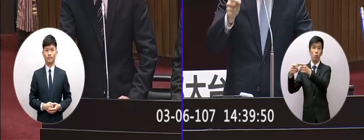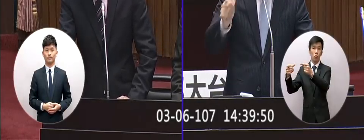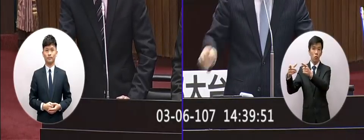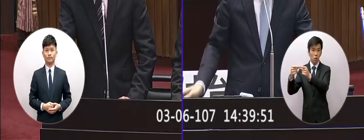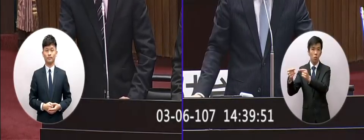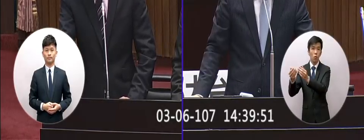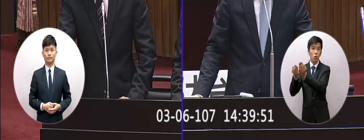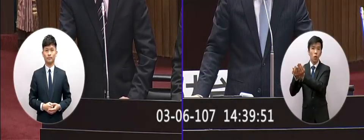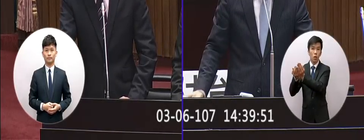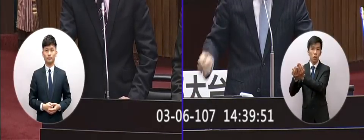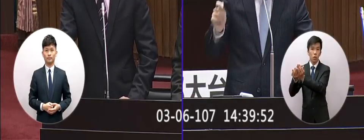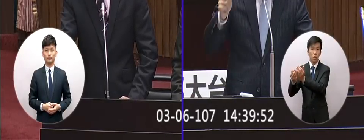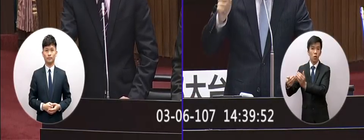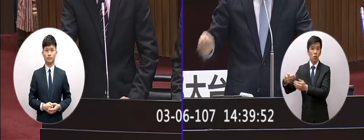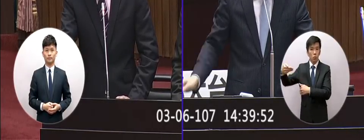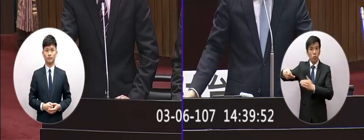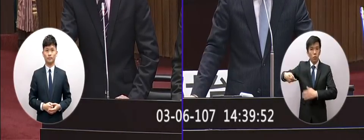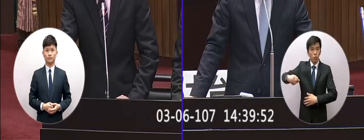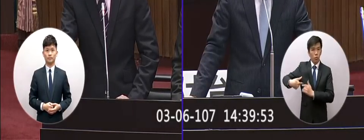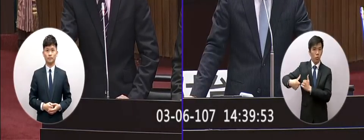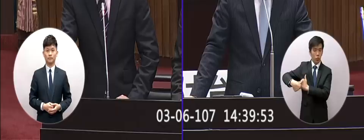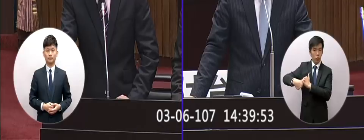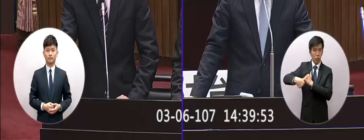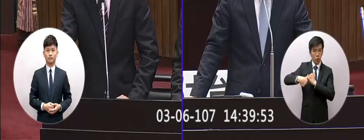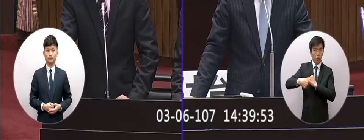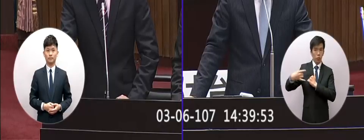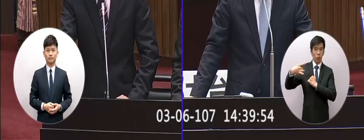追到我家门口还在打水炮，